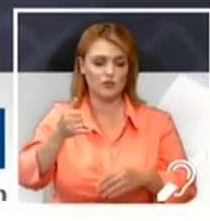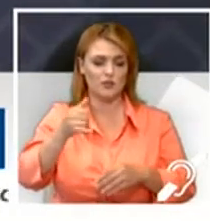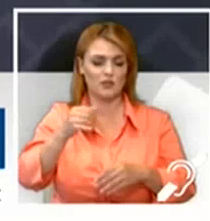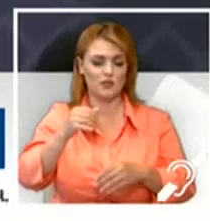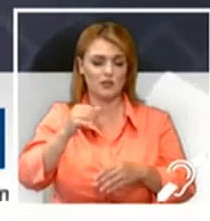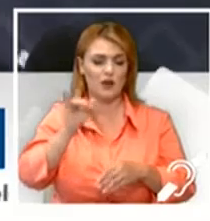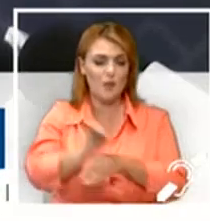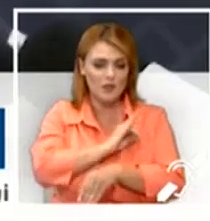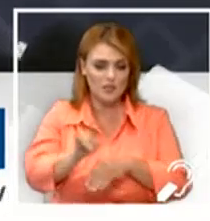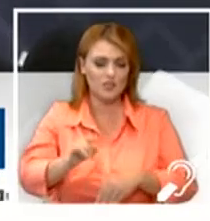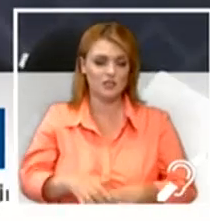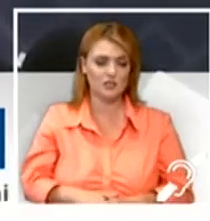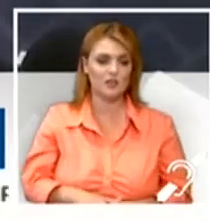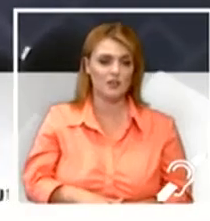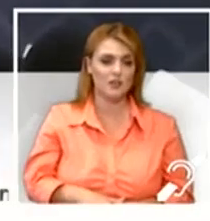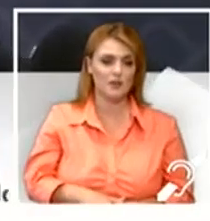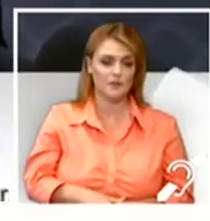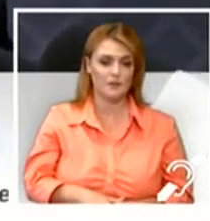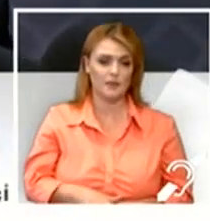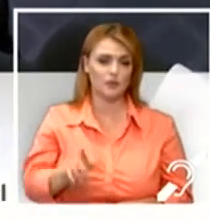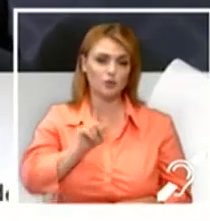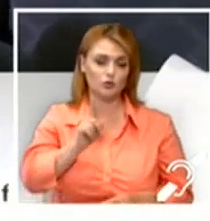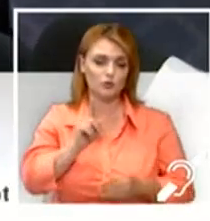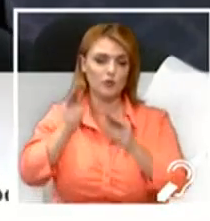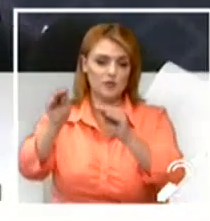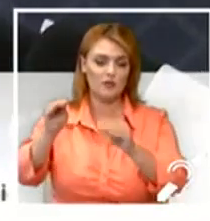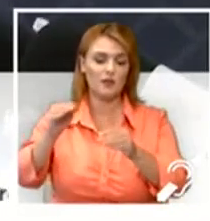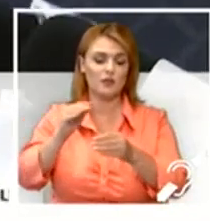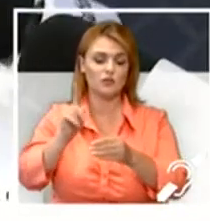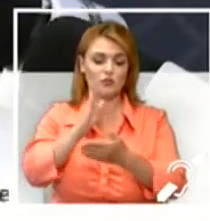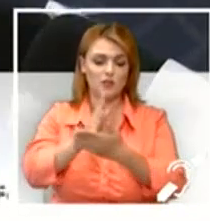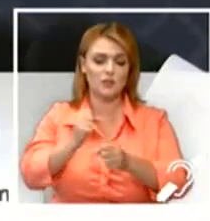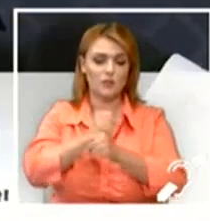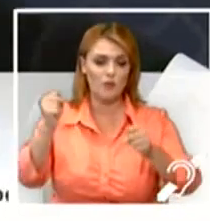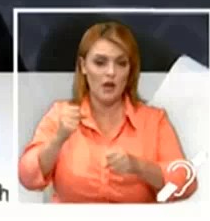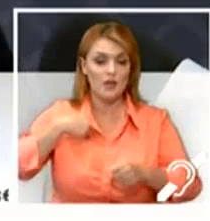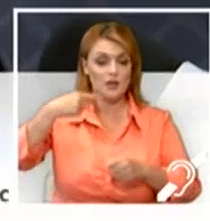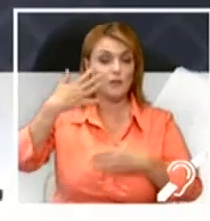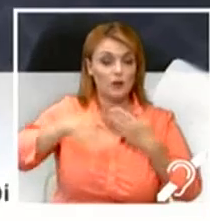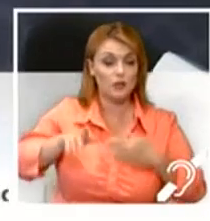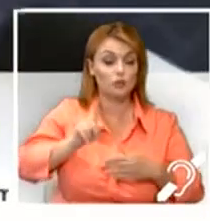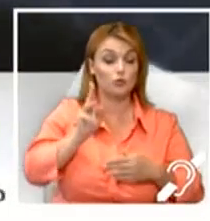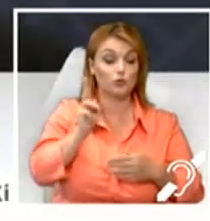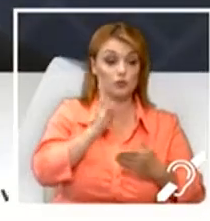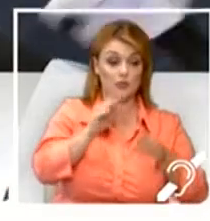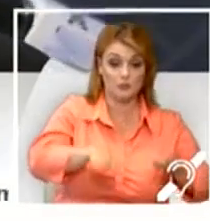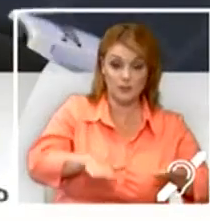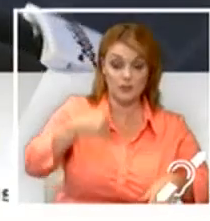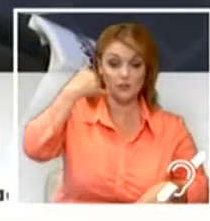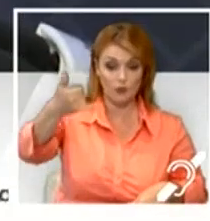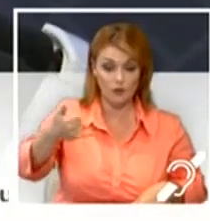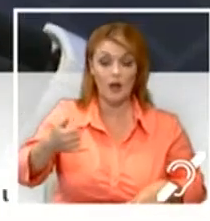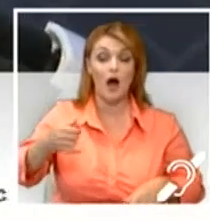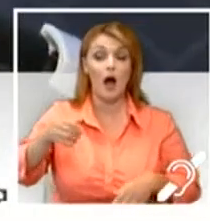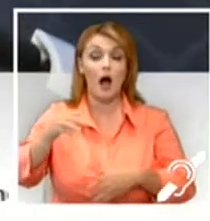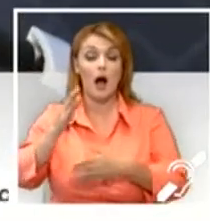amenințări, am înțeles că unii sunt de aici, de pe loc, alții sunt din afară. Pe ăștia nu